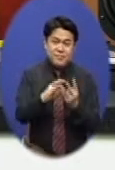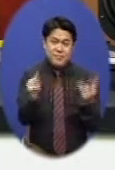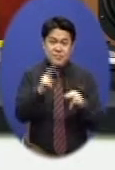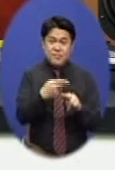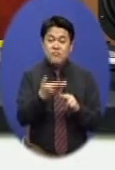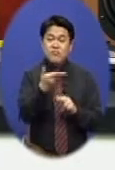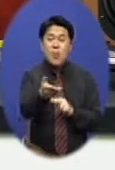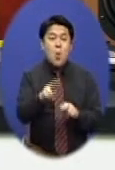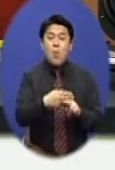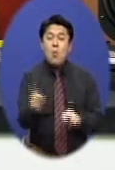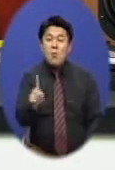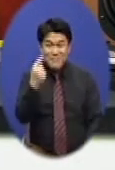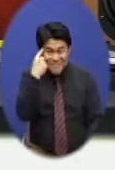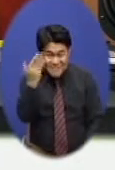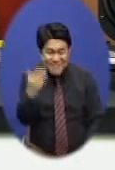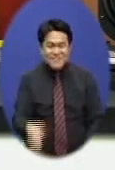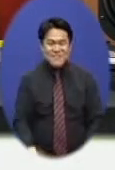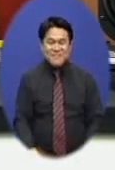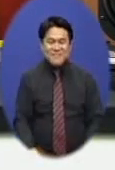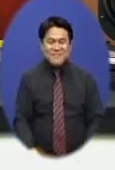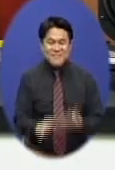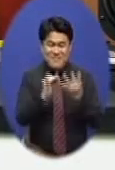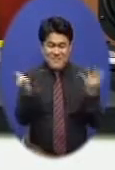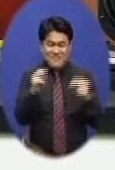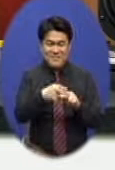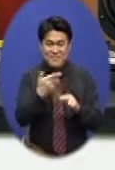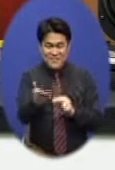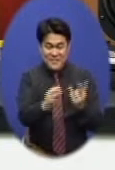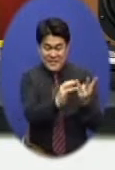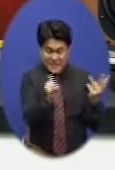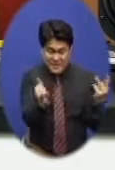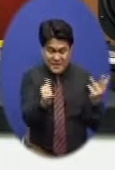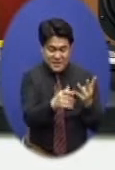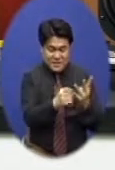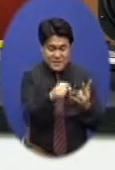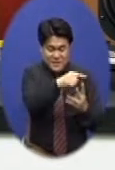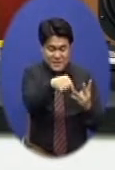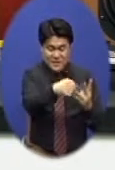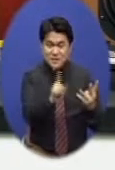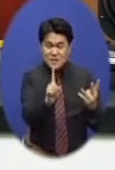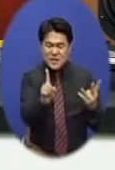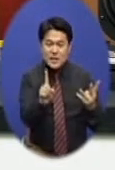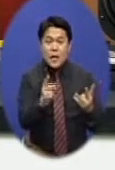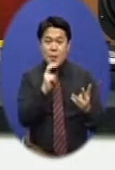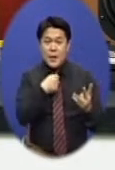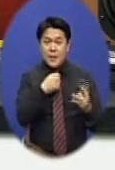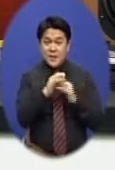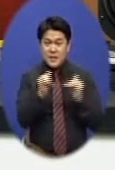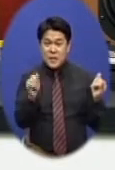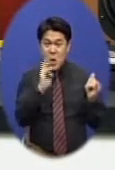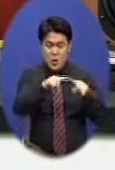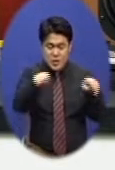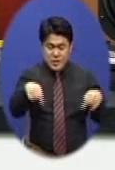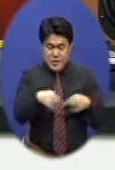오늘 선물이 어떤 선물인가요? 네, 우선 총 네 분께 드리고요. 네. 세 분께는요. 저희 그 MC들의 사인